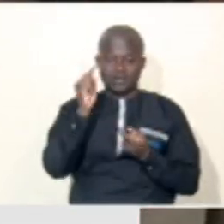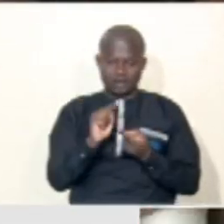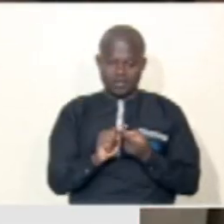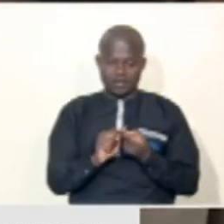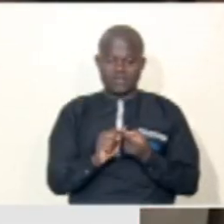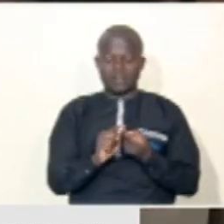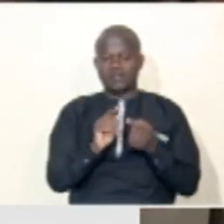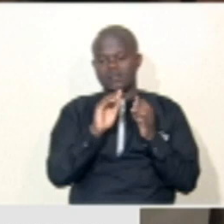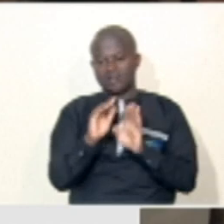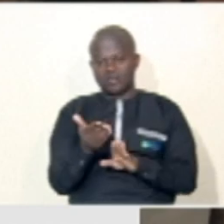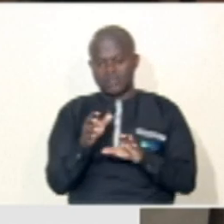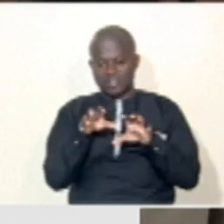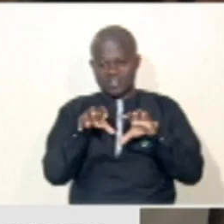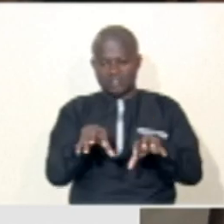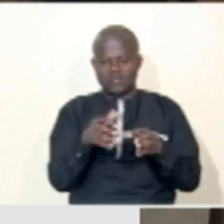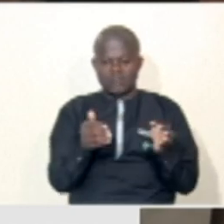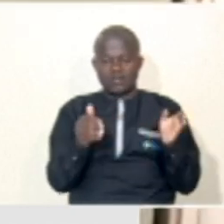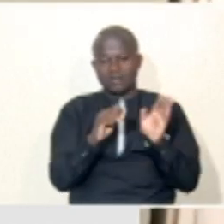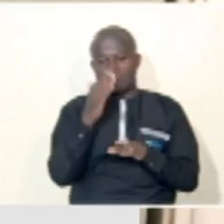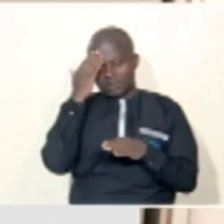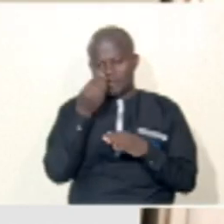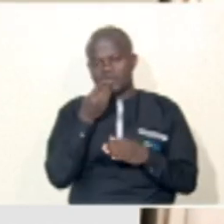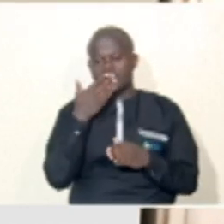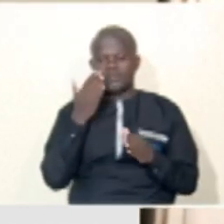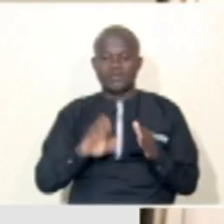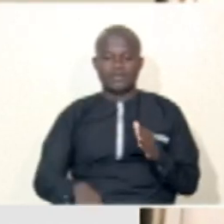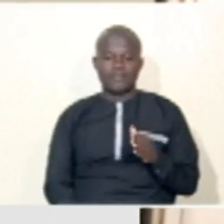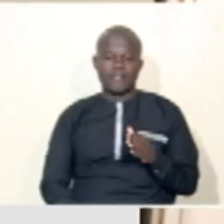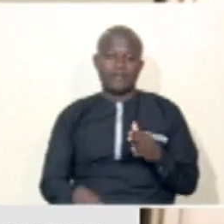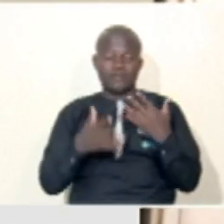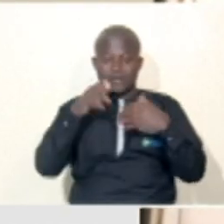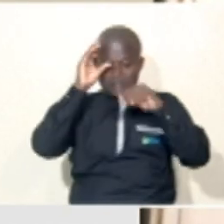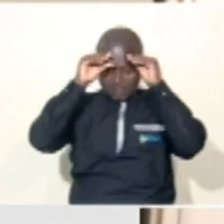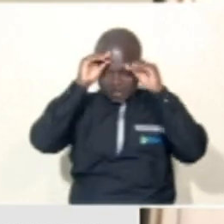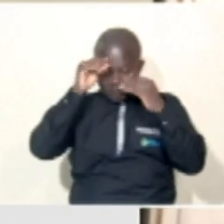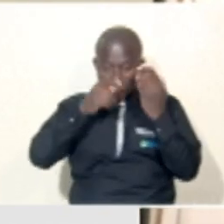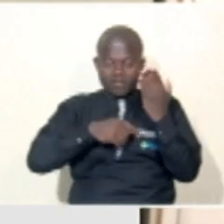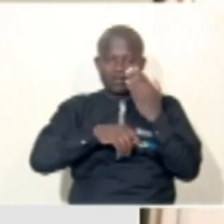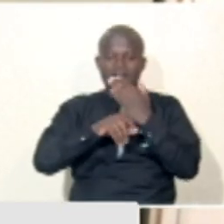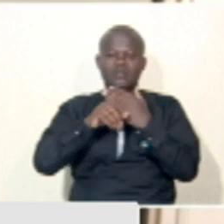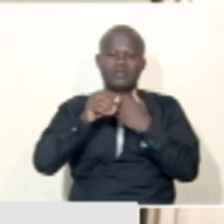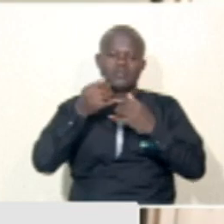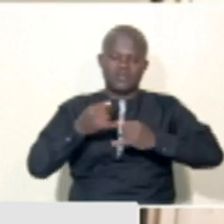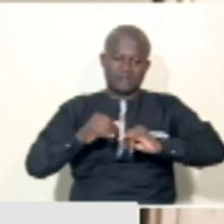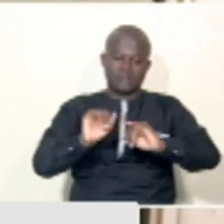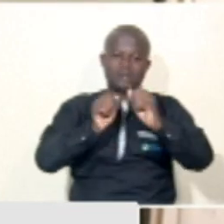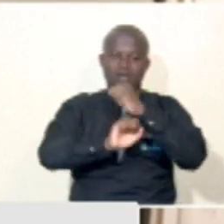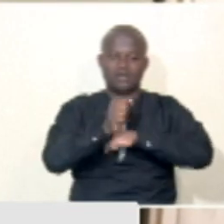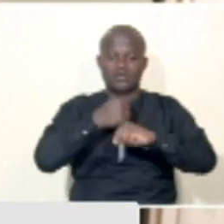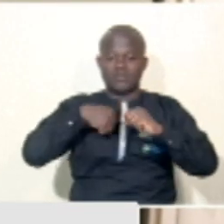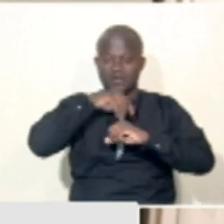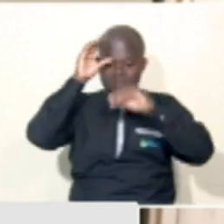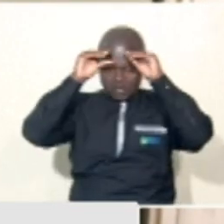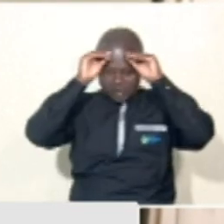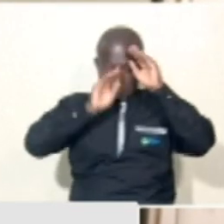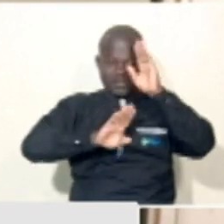ipfa n'igwingira ry'abana bicwa n'imirire mibi. Tumaze kwiga ubumenyi ngiro no gushyamo ku byo twize tukaba twakiteza